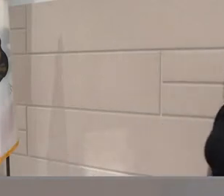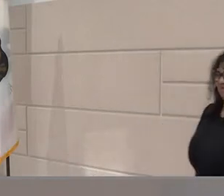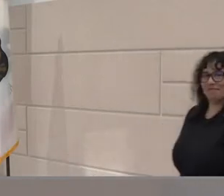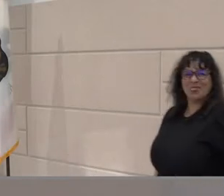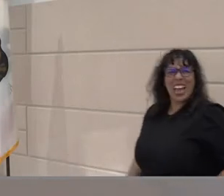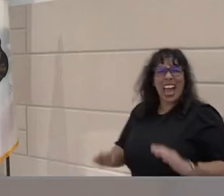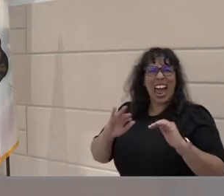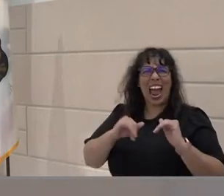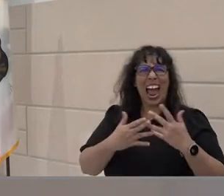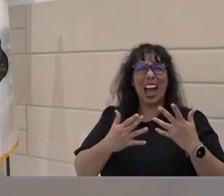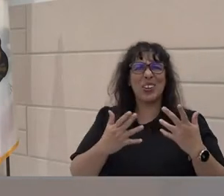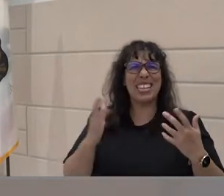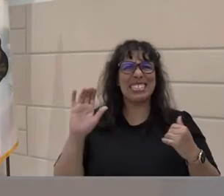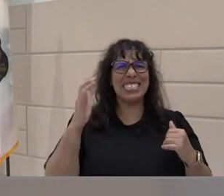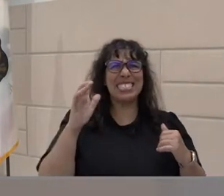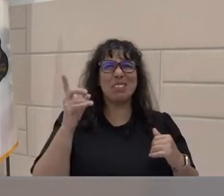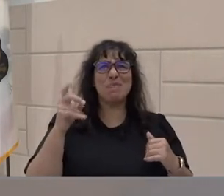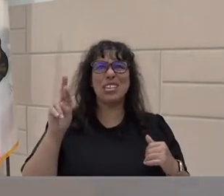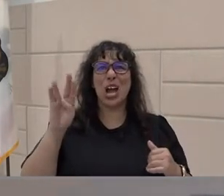យើង